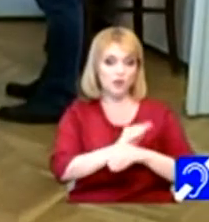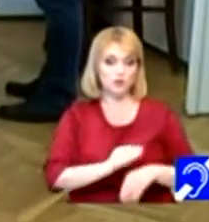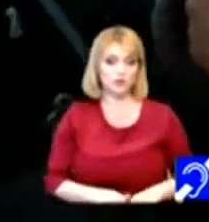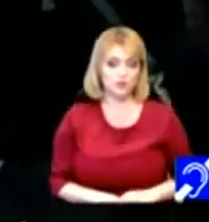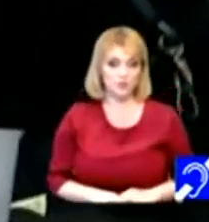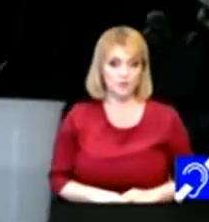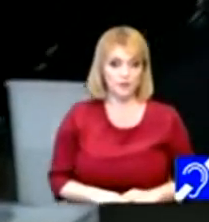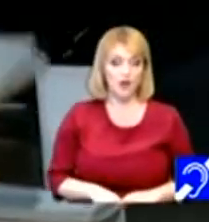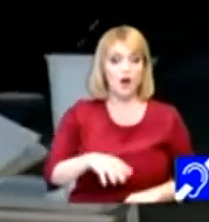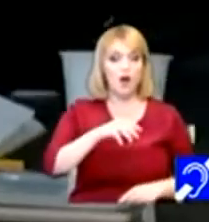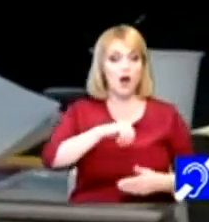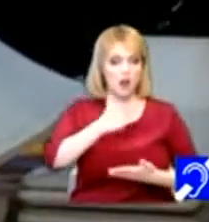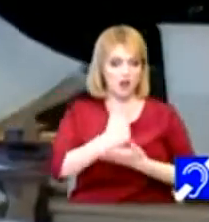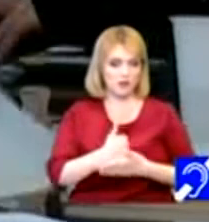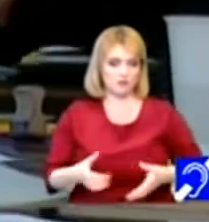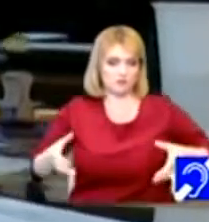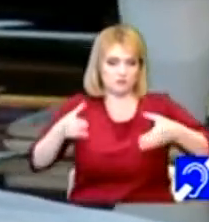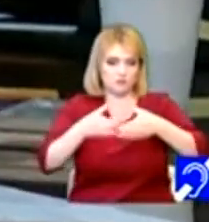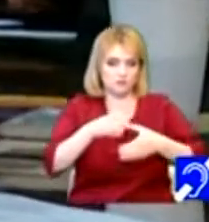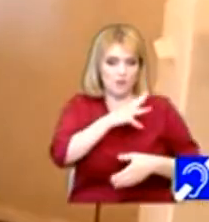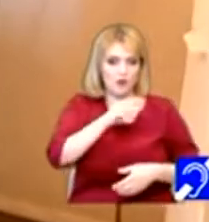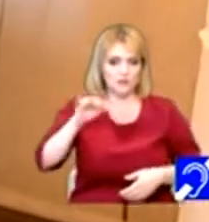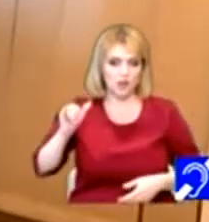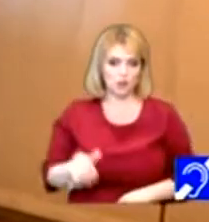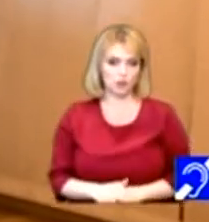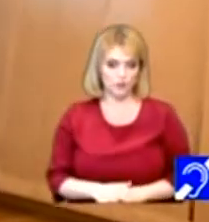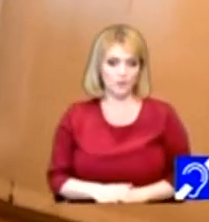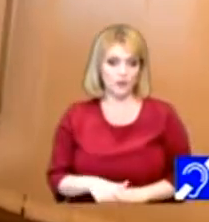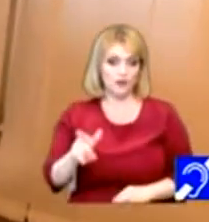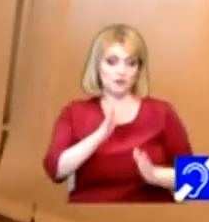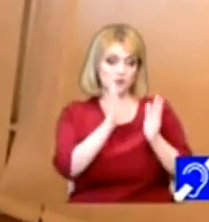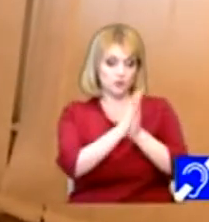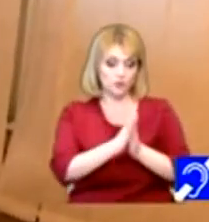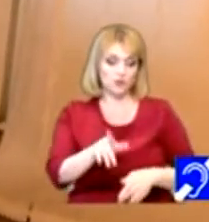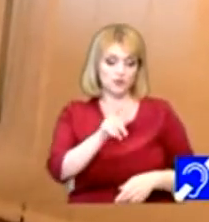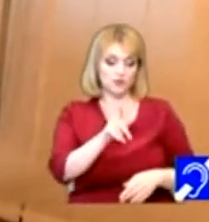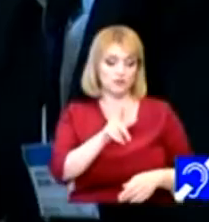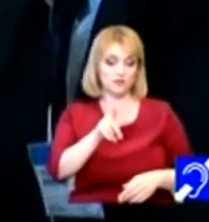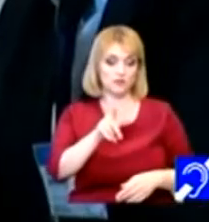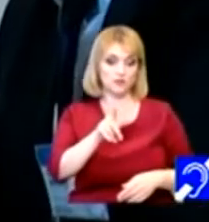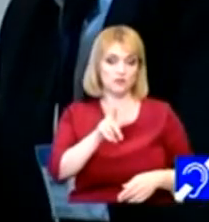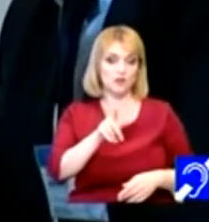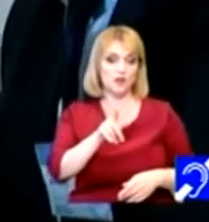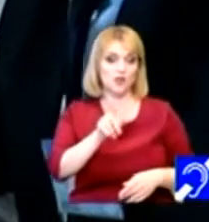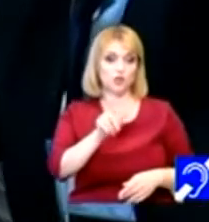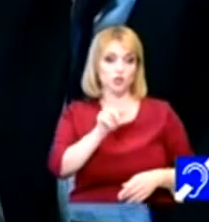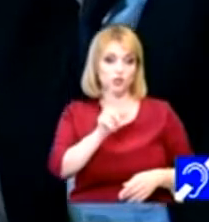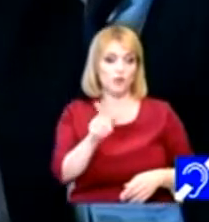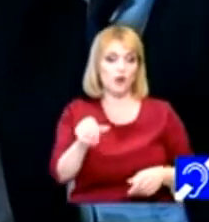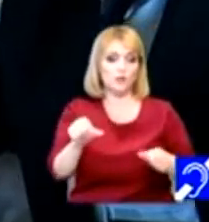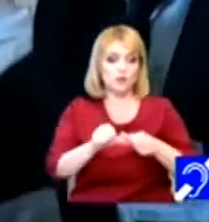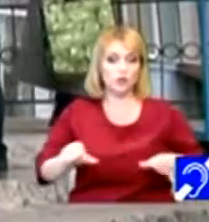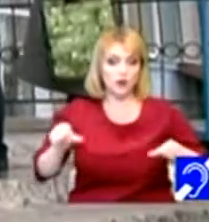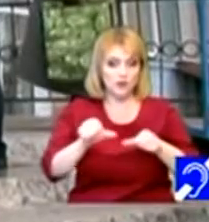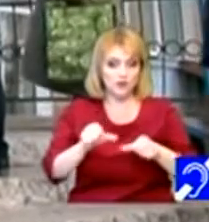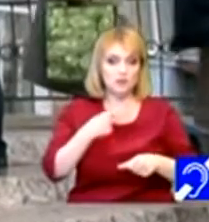Liderul PAS a cerut instituțiilor statului să organizeze alegerile prezidențiale de pe 1 noiembrie, astfel încât diaspora să aibă toate condițiile să își